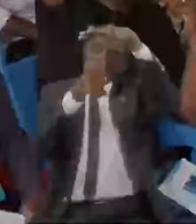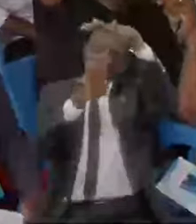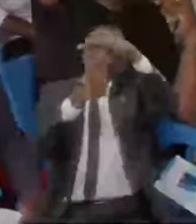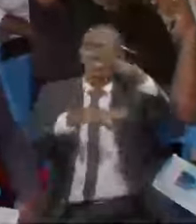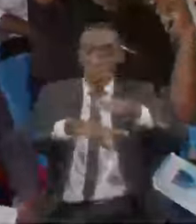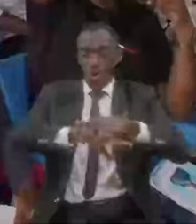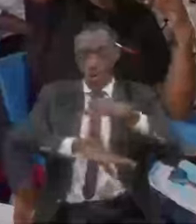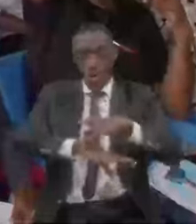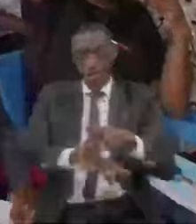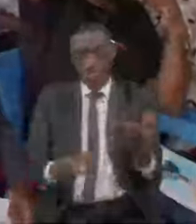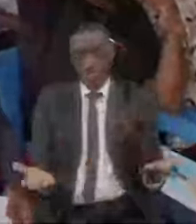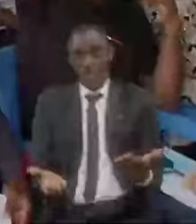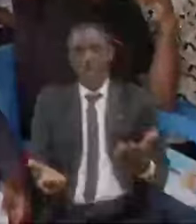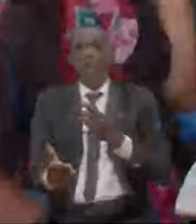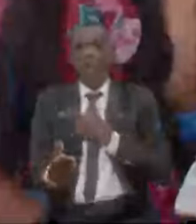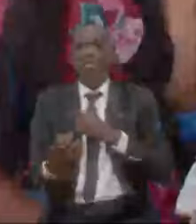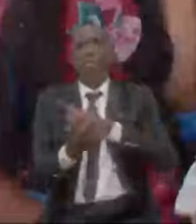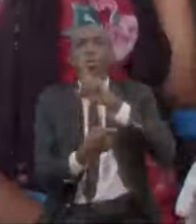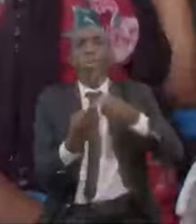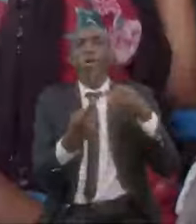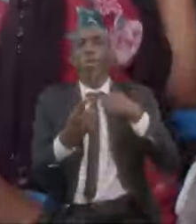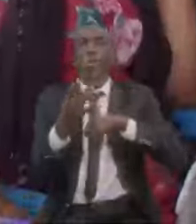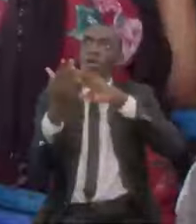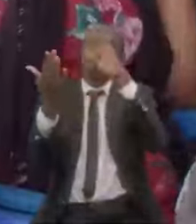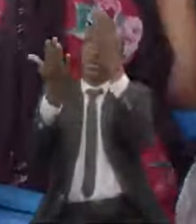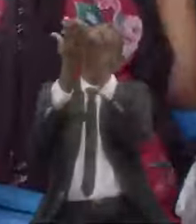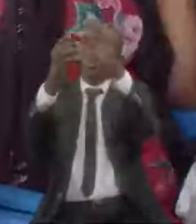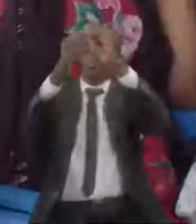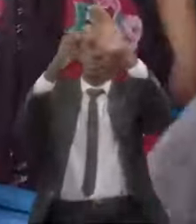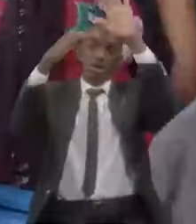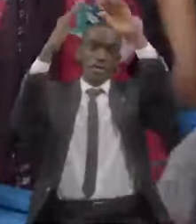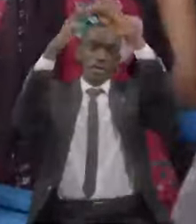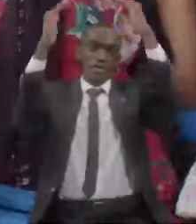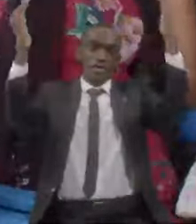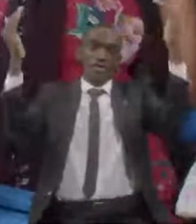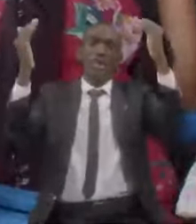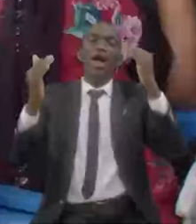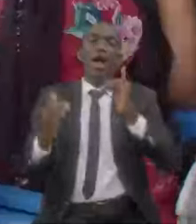terre. Et quand nous irons au ciel, je te verrai.